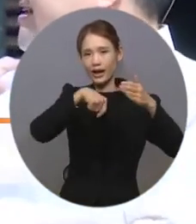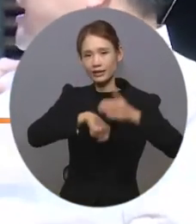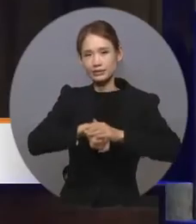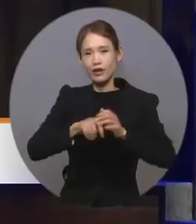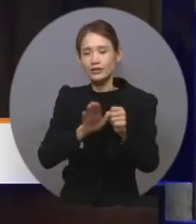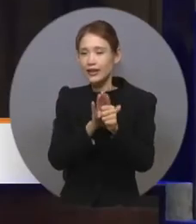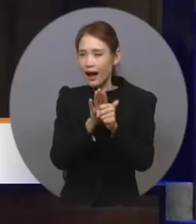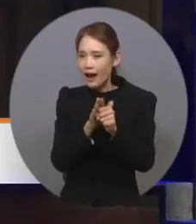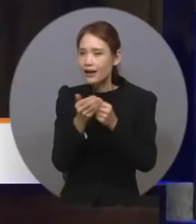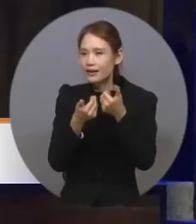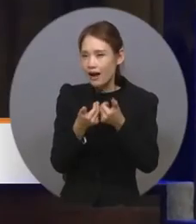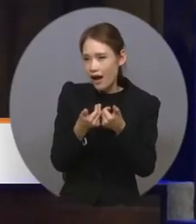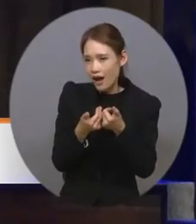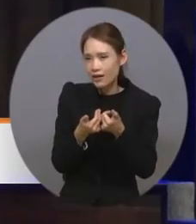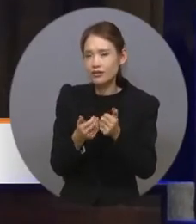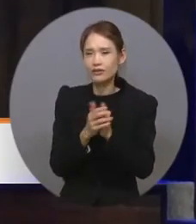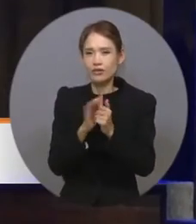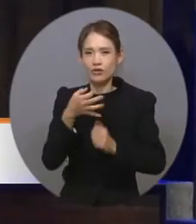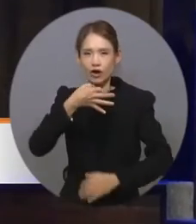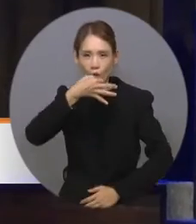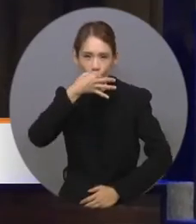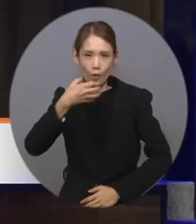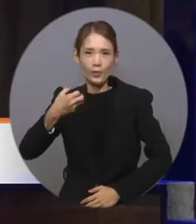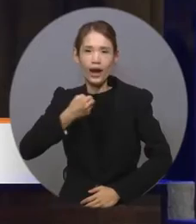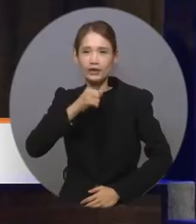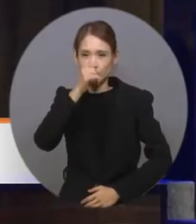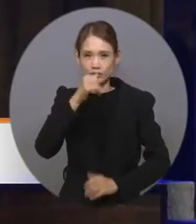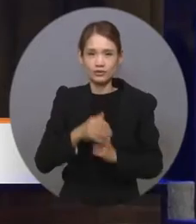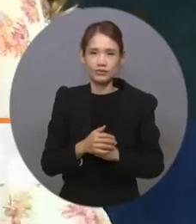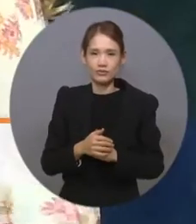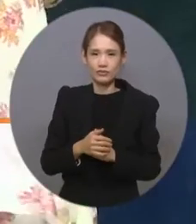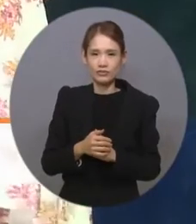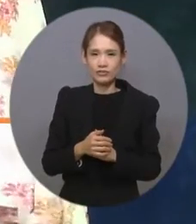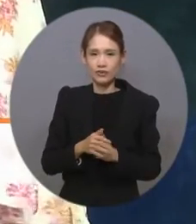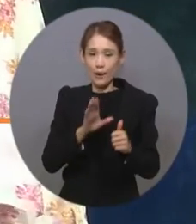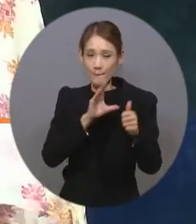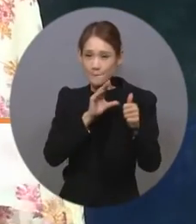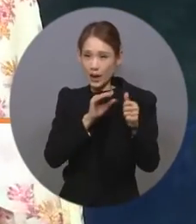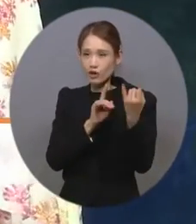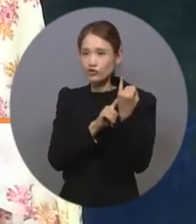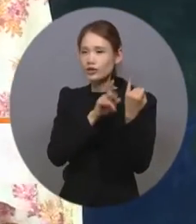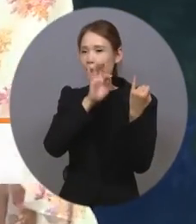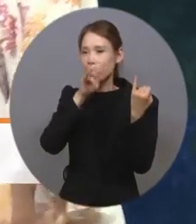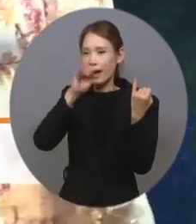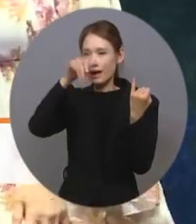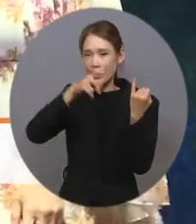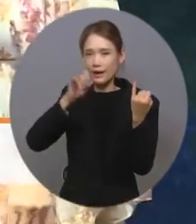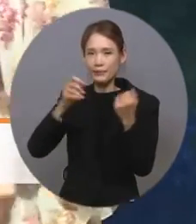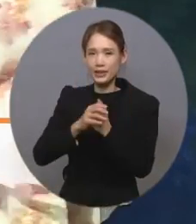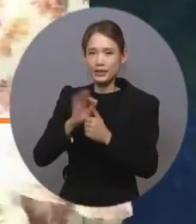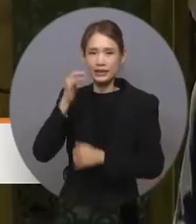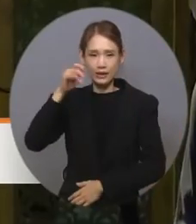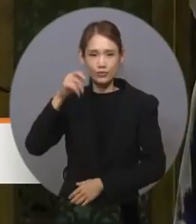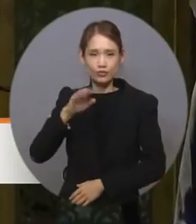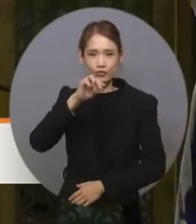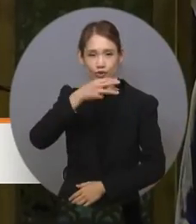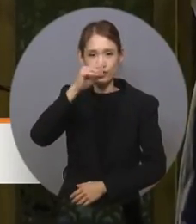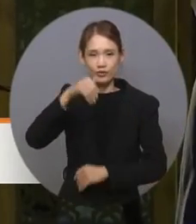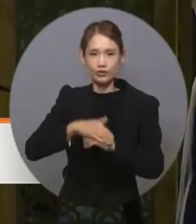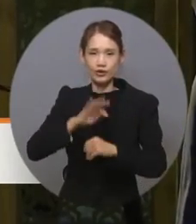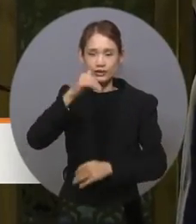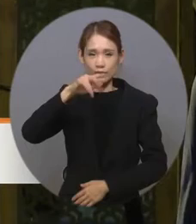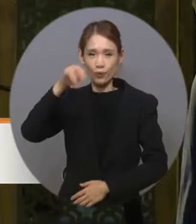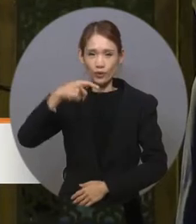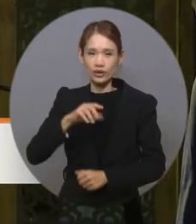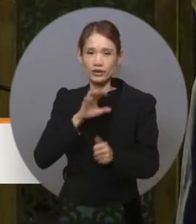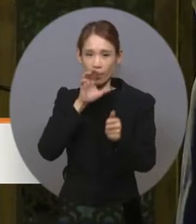사랑과 갈등 그리고 욕망을 담아냅니다. 배우 박혜미와 김혜령이 블랑쉬 드보아 역을